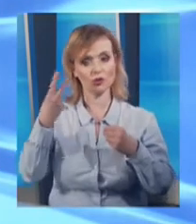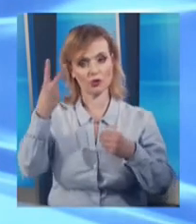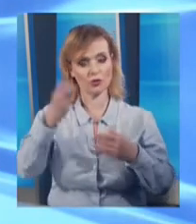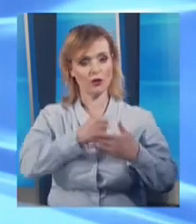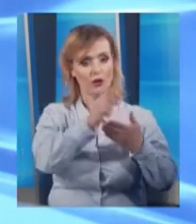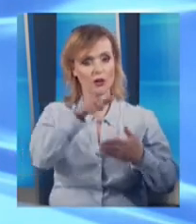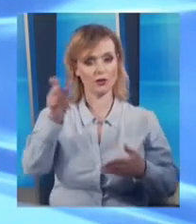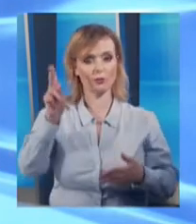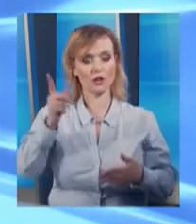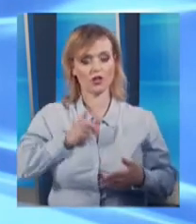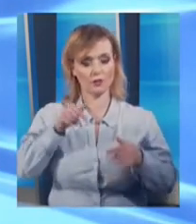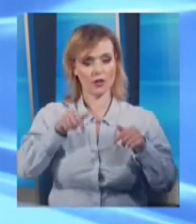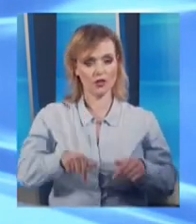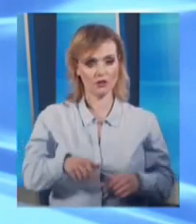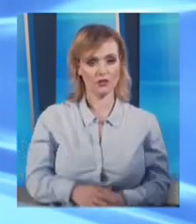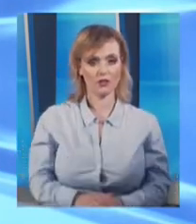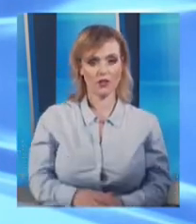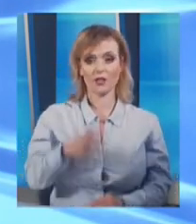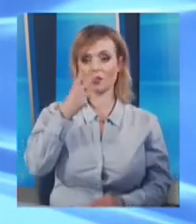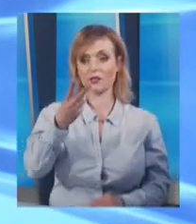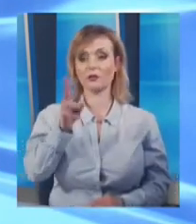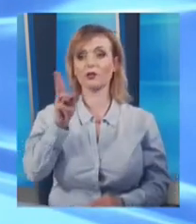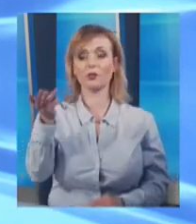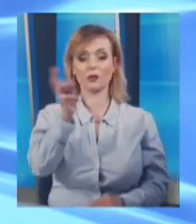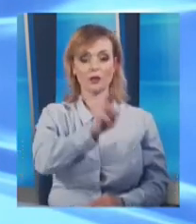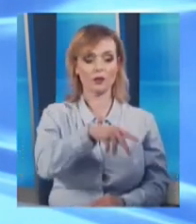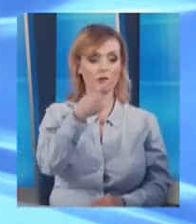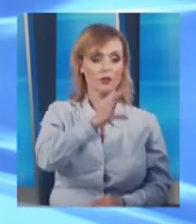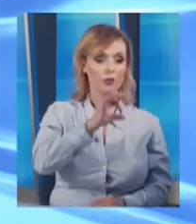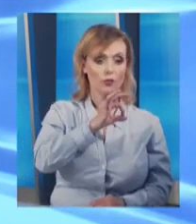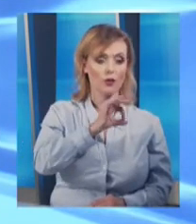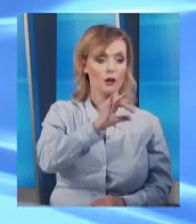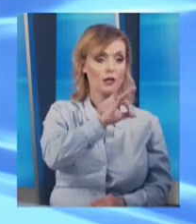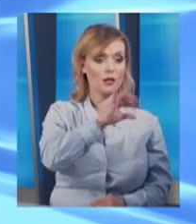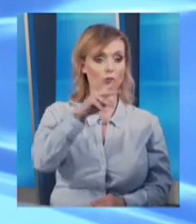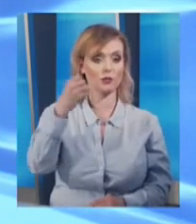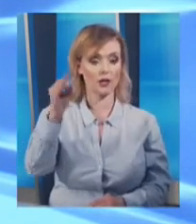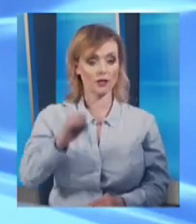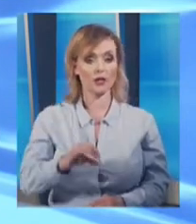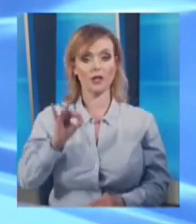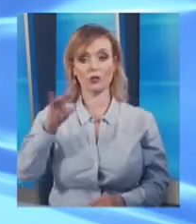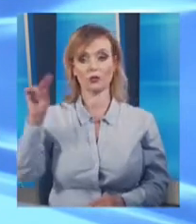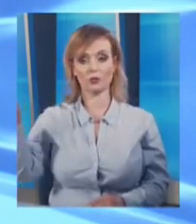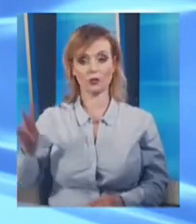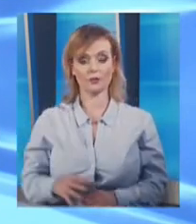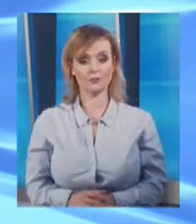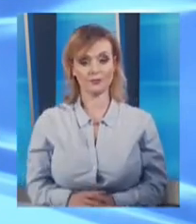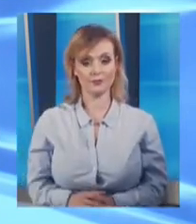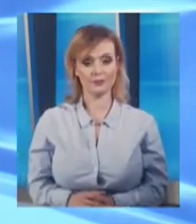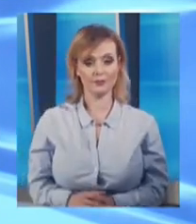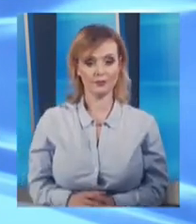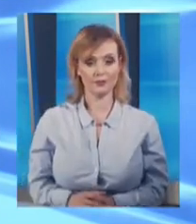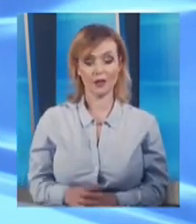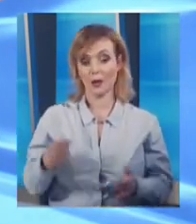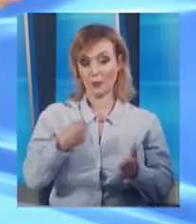candidați pe care îi așteptăm aici. Rămâne să vedem cine va veni. Este vorba despre Renato Usatăi și Igor Dodon.